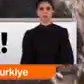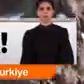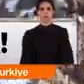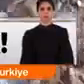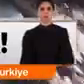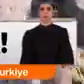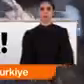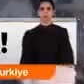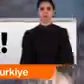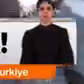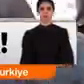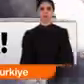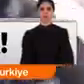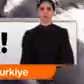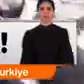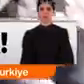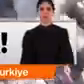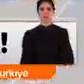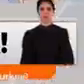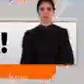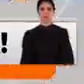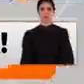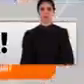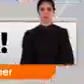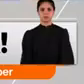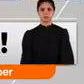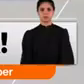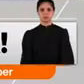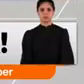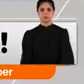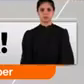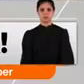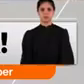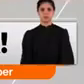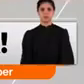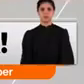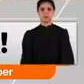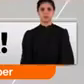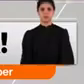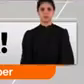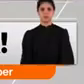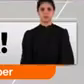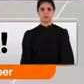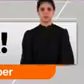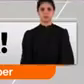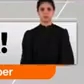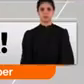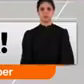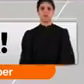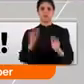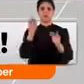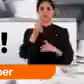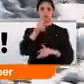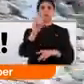Ne arıyorlar burada? Altın arıyorlar besbelli. Teşekkürlü gelmişti hocam.